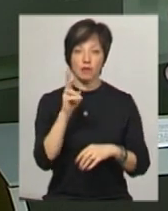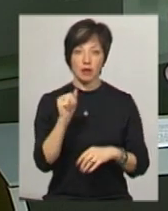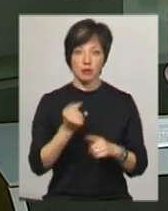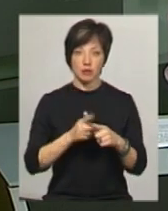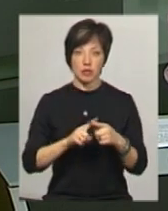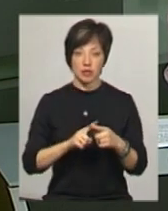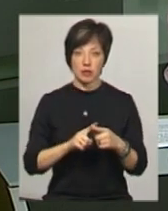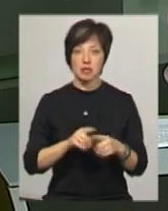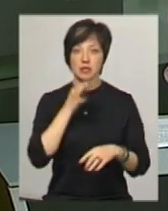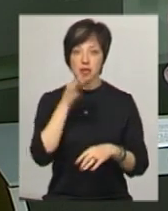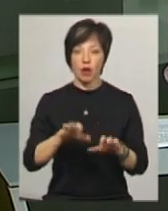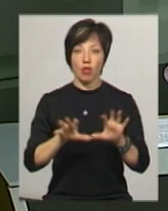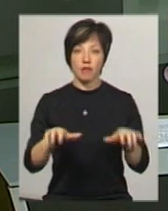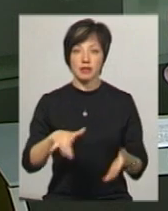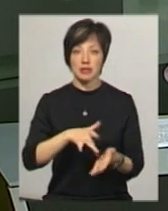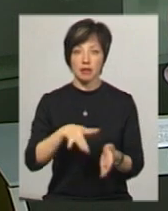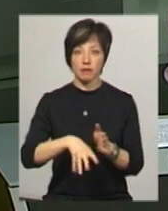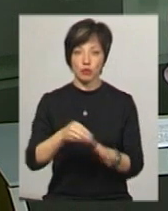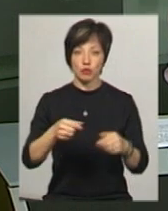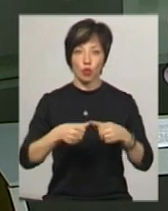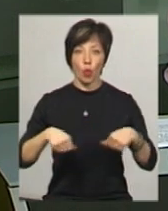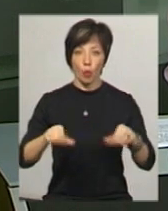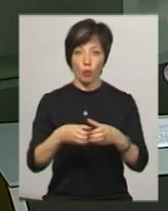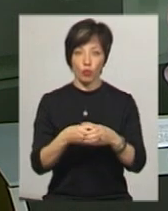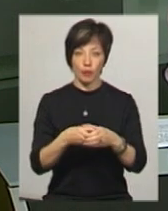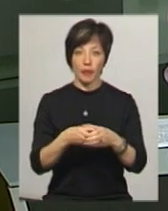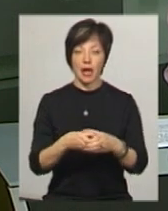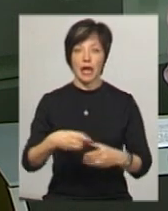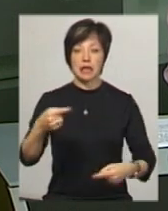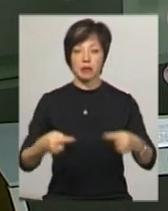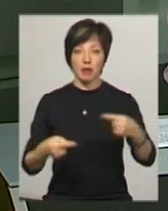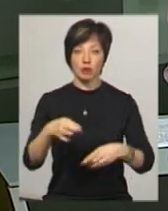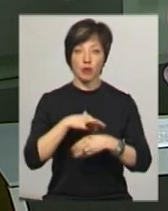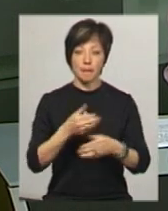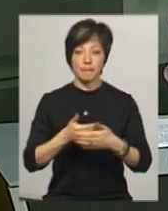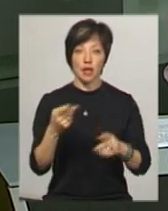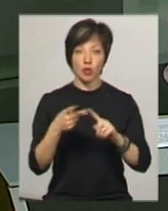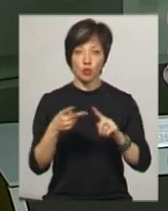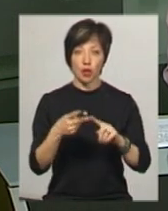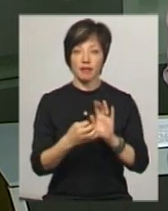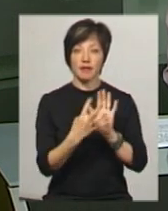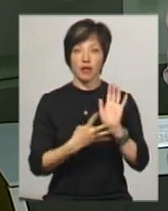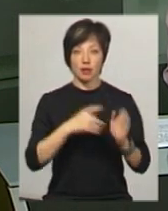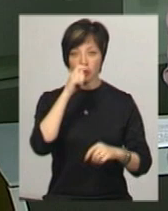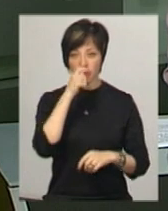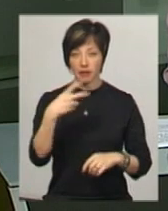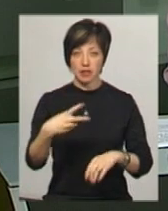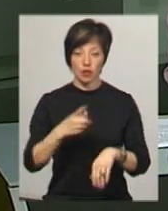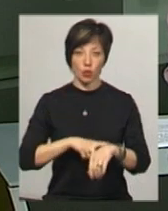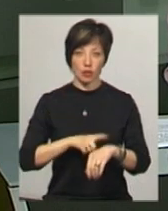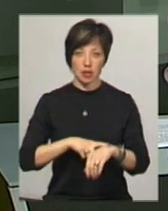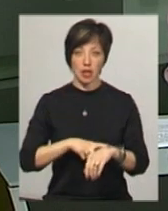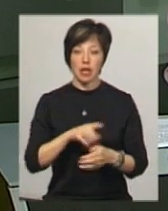це на брифінгу сказала голова Центрвиборчкому Тетяна Сліпачук. Дебати проведуть перед другим туром 19 квітня о 20-й